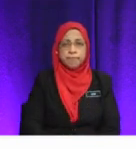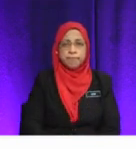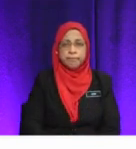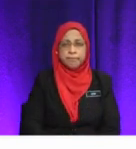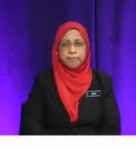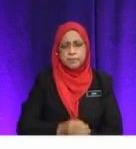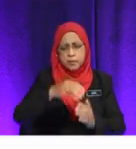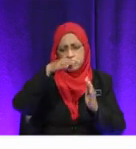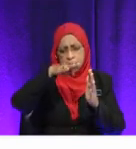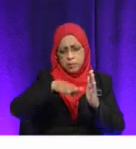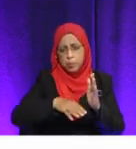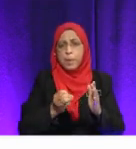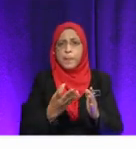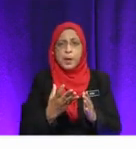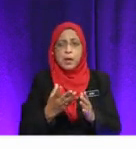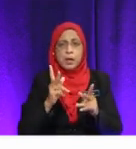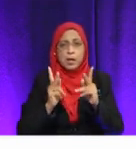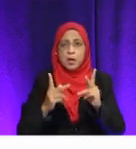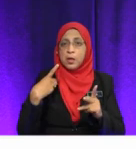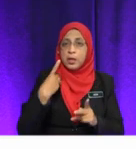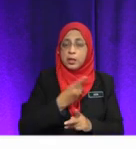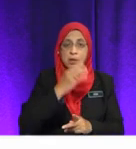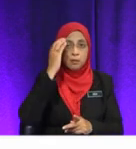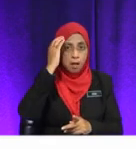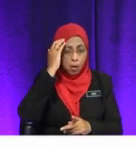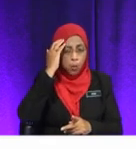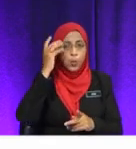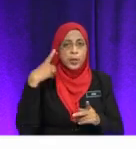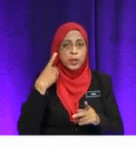sudah tahu ke dalam satu objek barulah